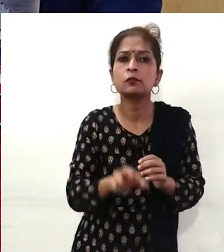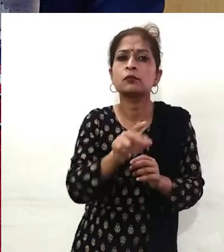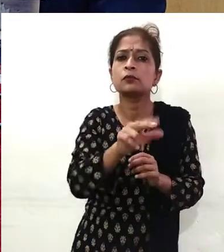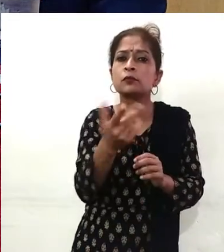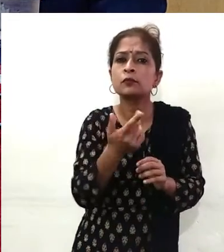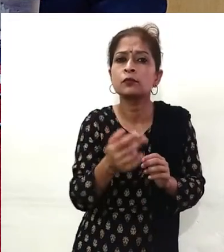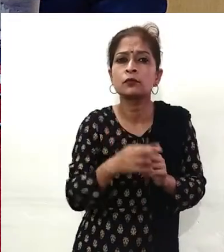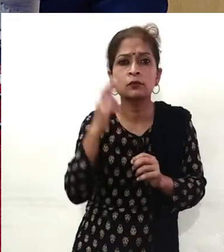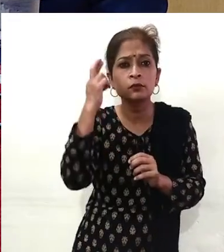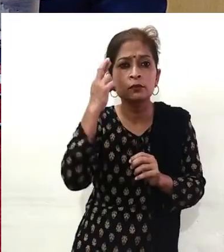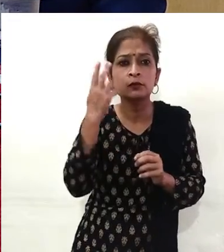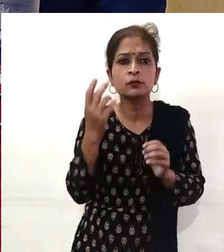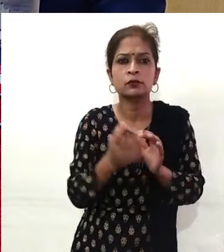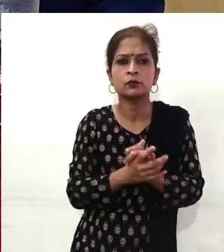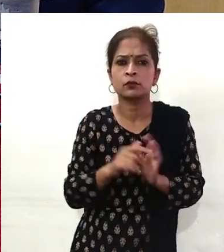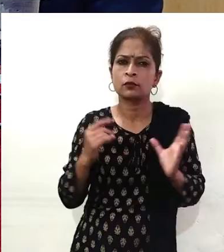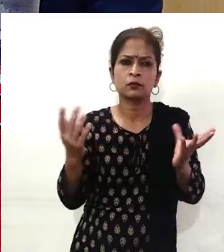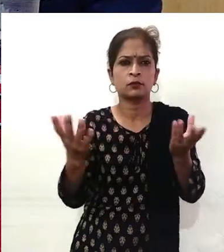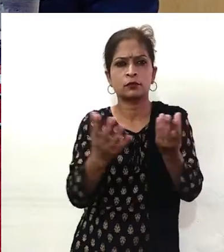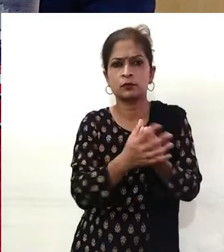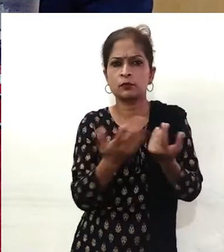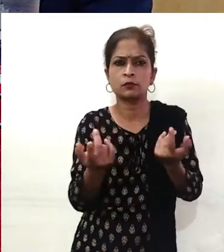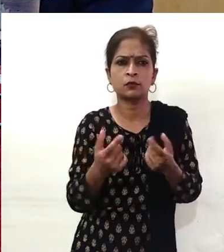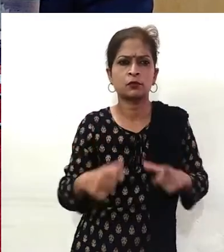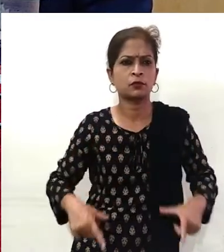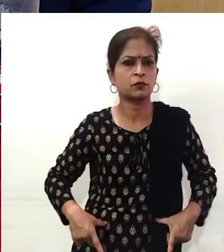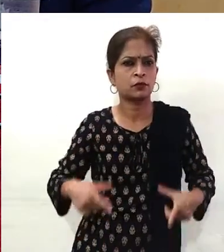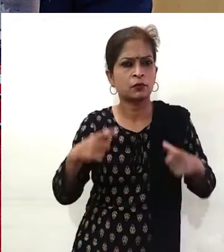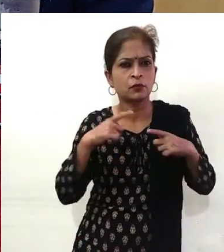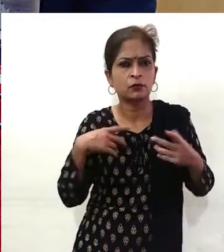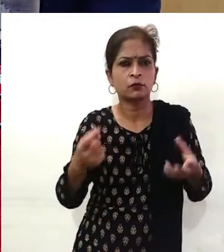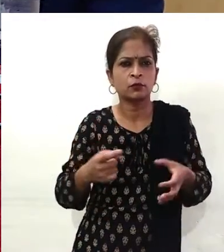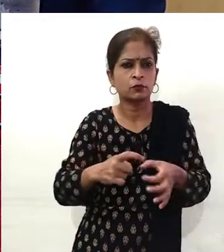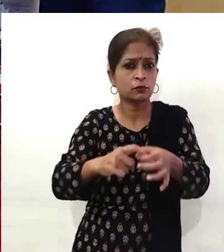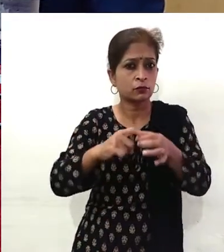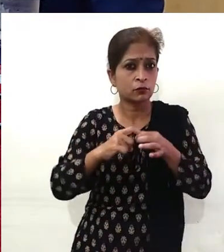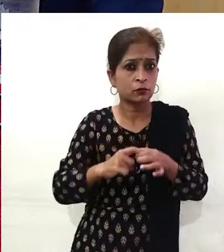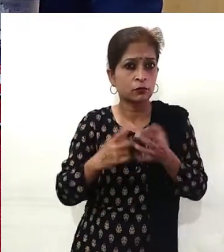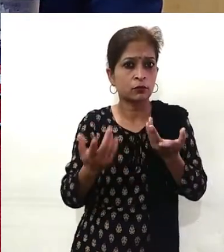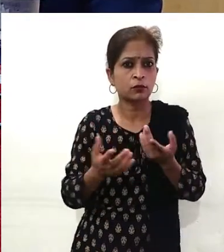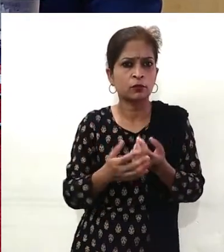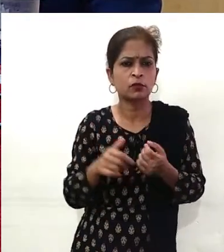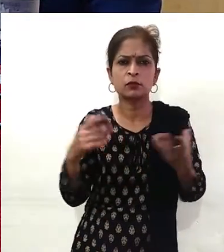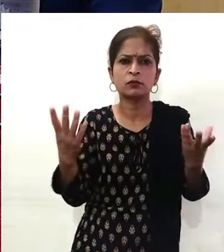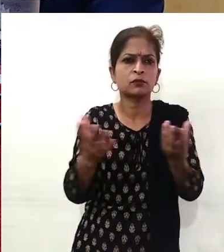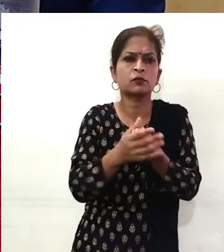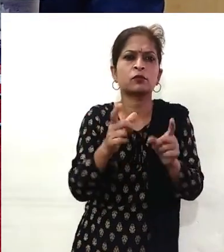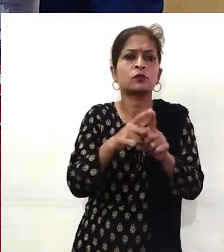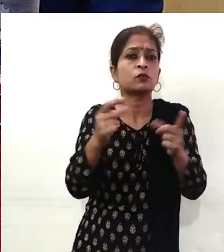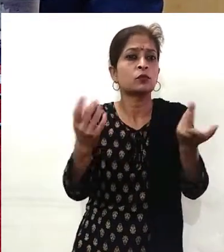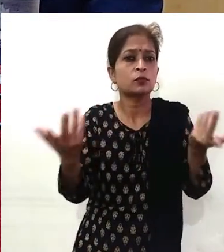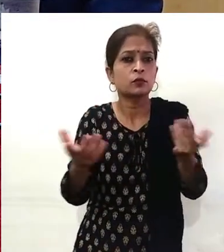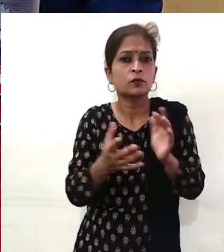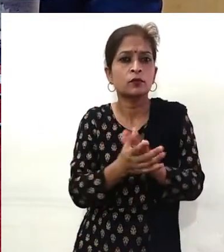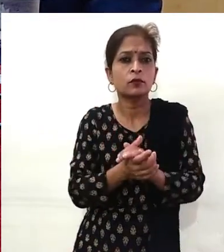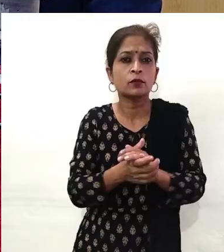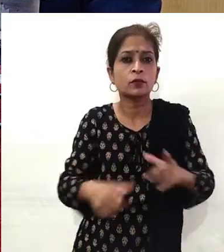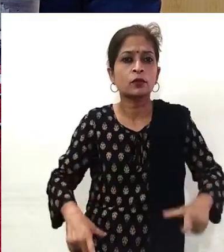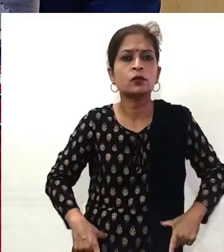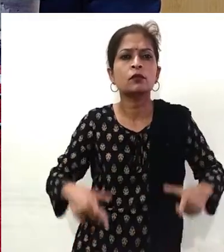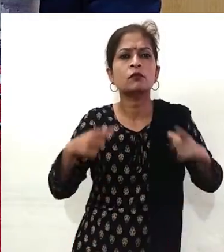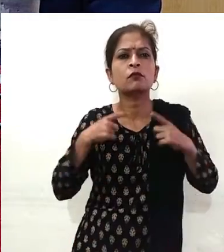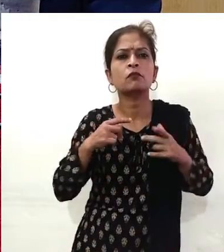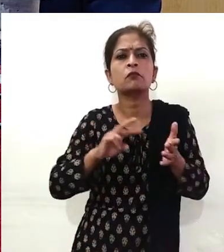तत्व ये है कि अमूमन हमारे आपकी जिंदगी में जो सवाल सबसे गहरा आता है वो ये आता है कि कर क्या रहे हैं हम लोग, ये जीवन